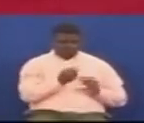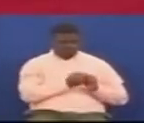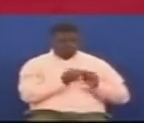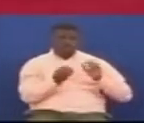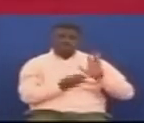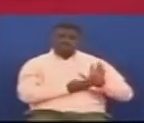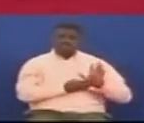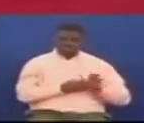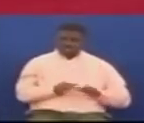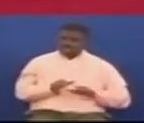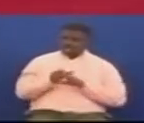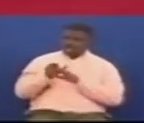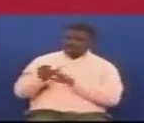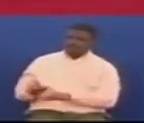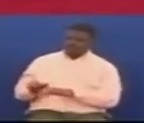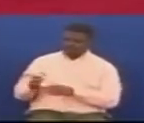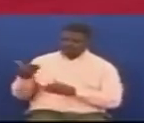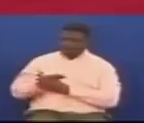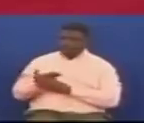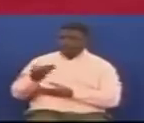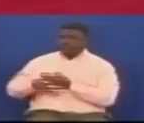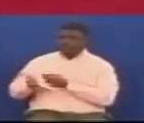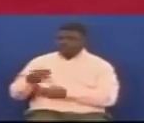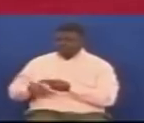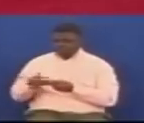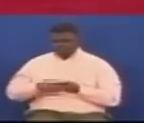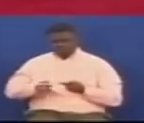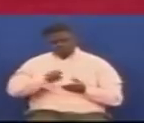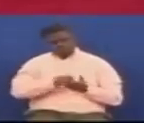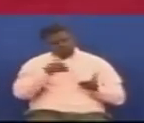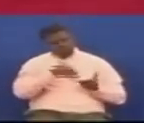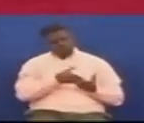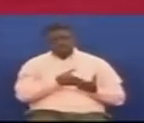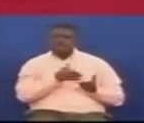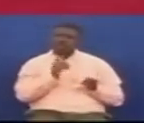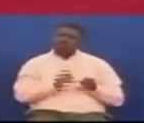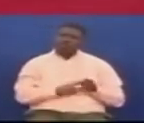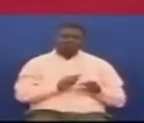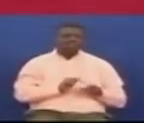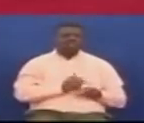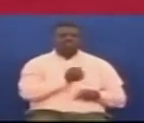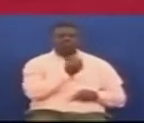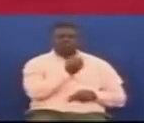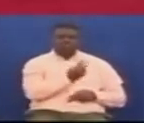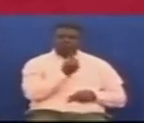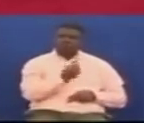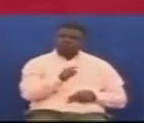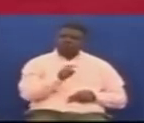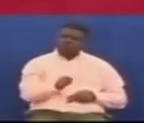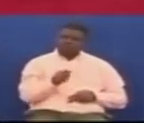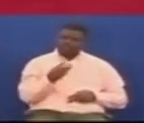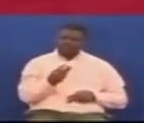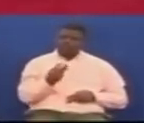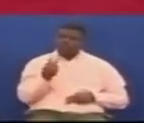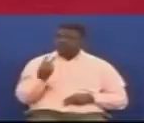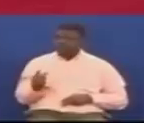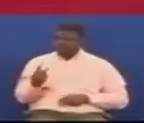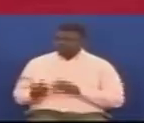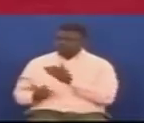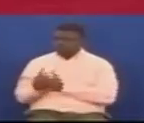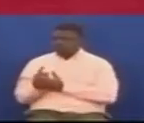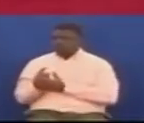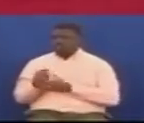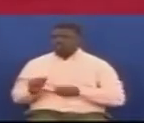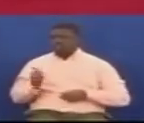amana katika benki za biashara ziliongezeka na kufikia shilingi trilioni 21.32 kutoka